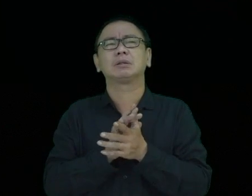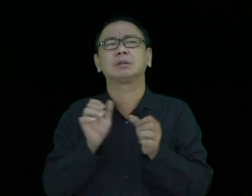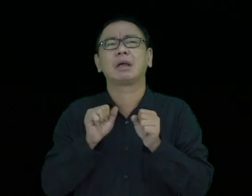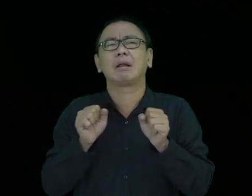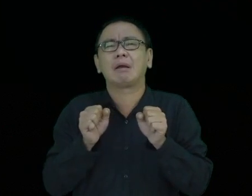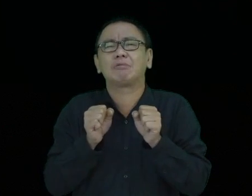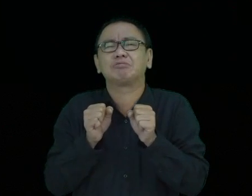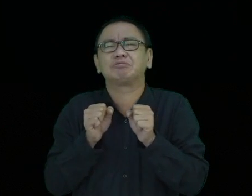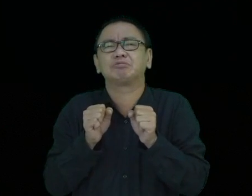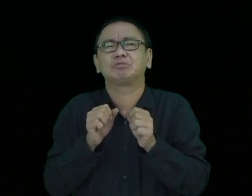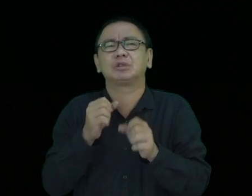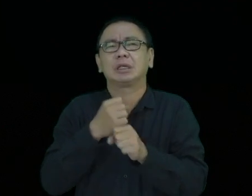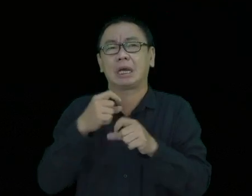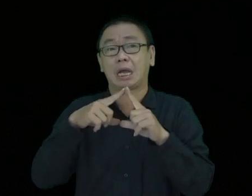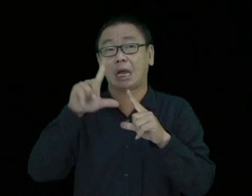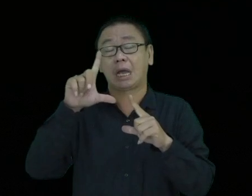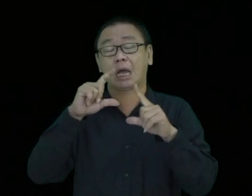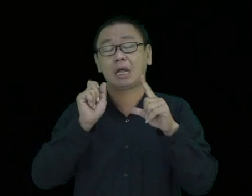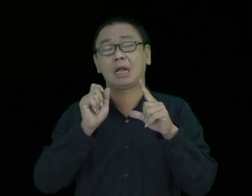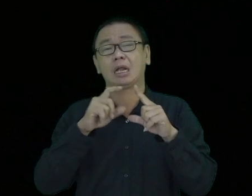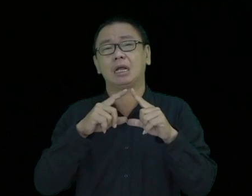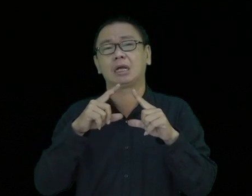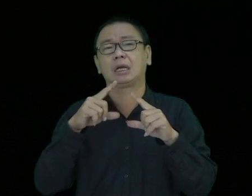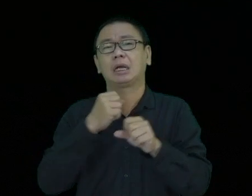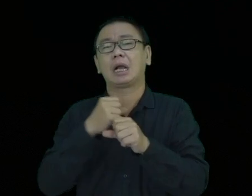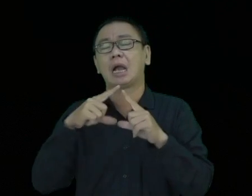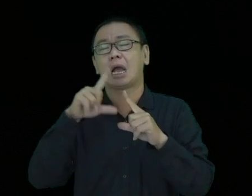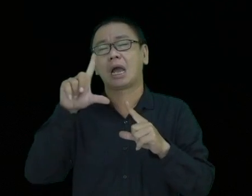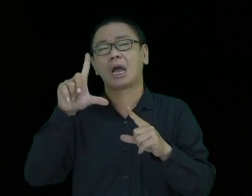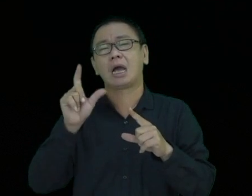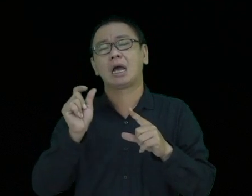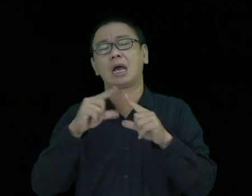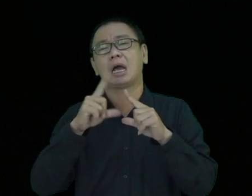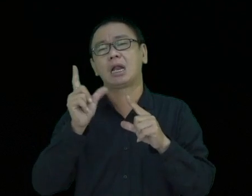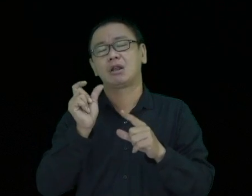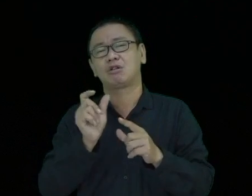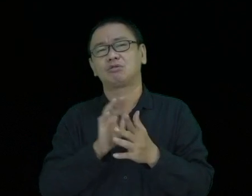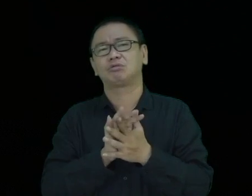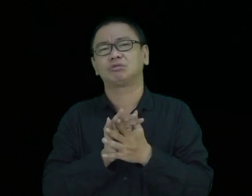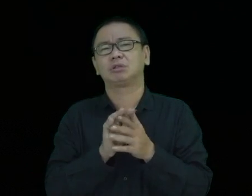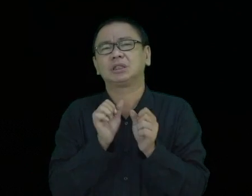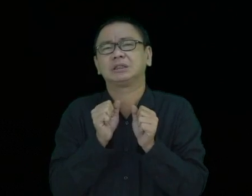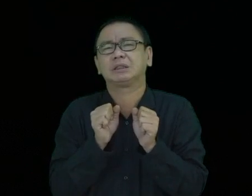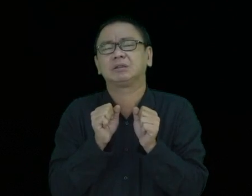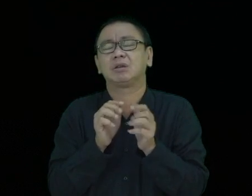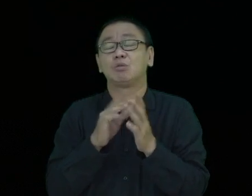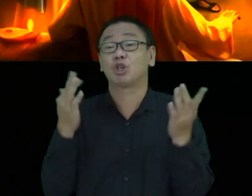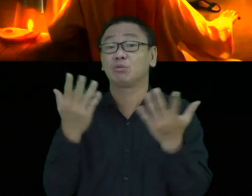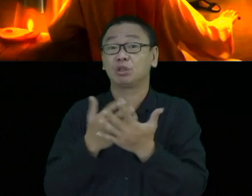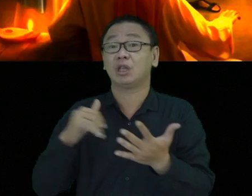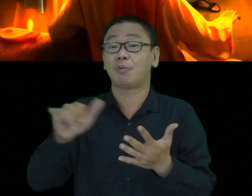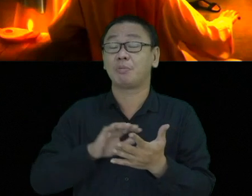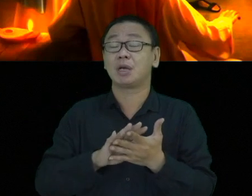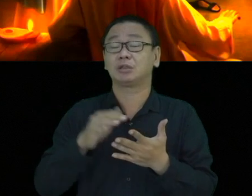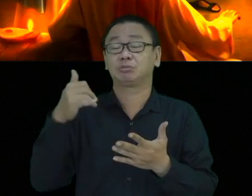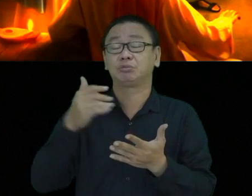sehingga damai itu menjadi satu pertanyaan. Dan para murid-murid juga menghadapi hal yang sama dengan